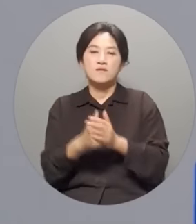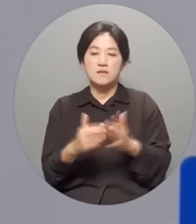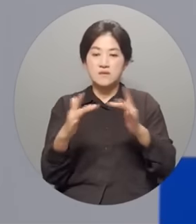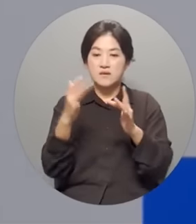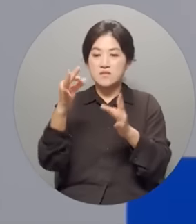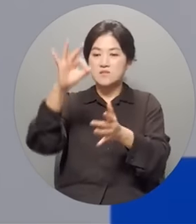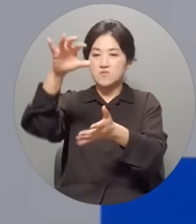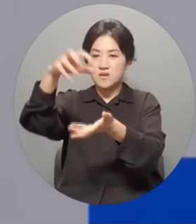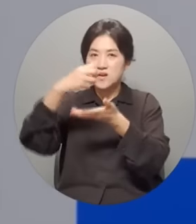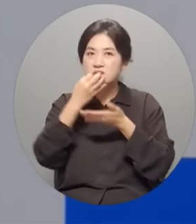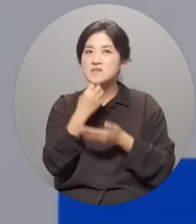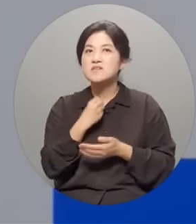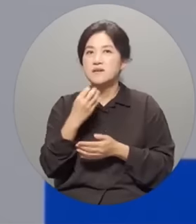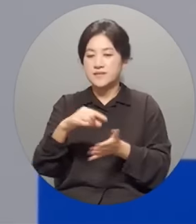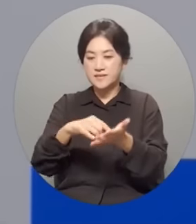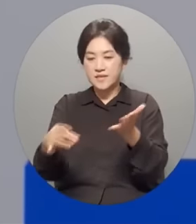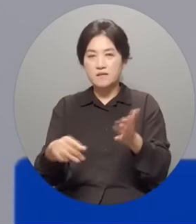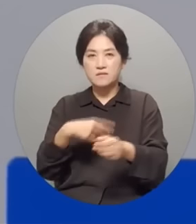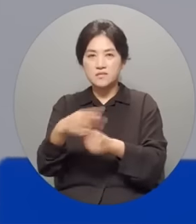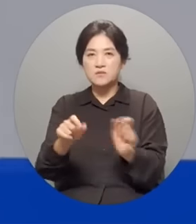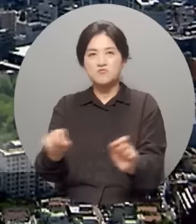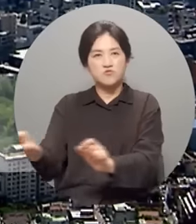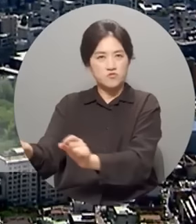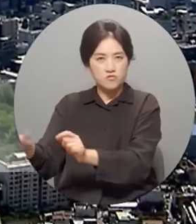투자소득에 과세하는 조치는 2년간 미루기로 했고